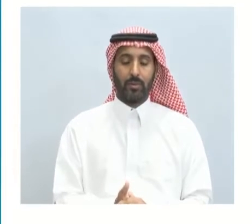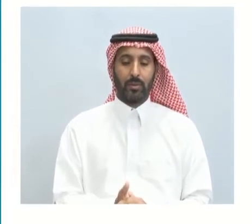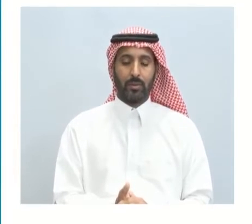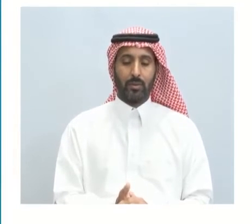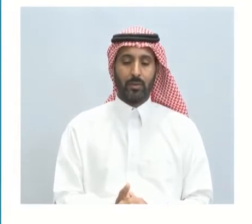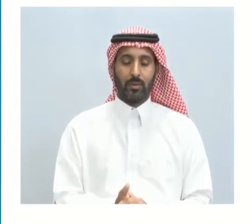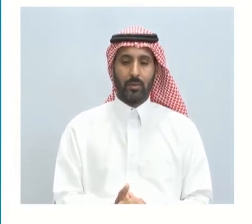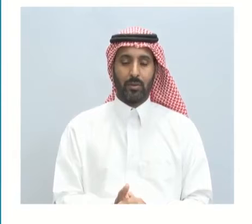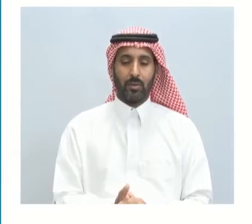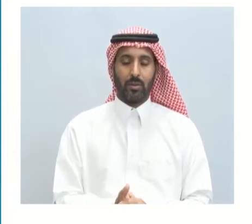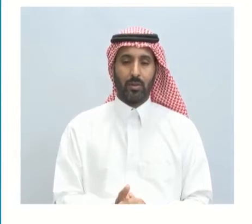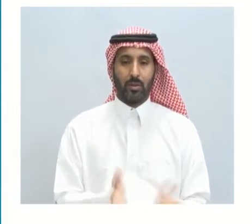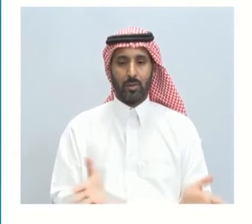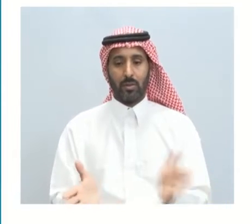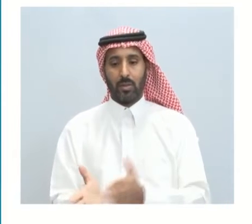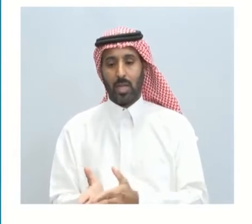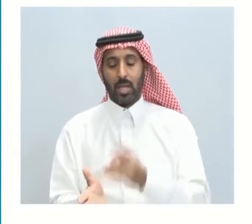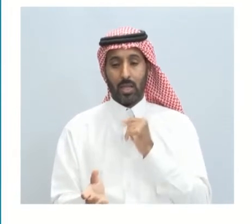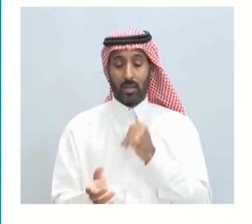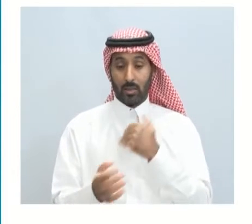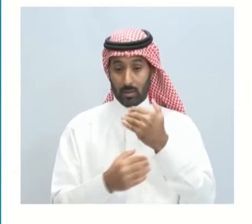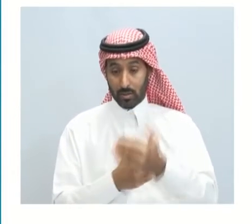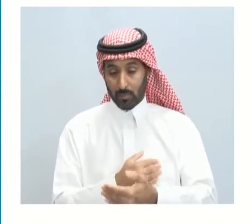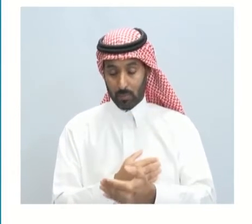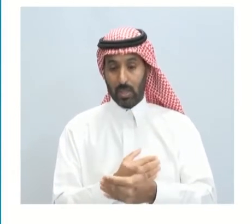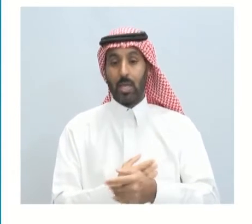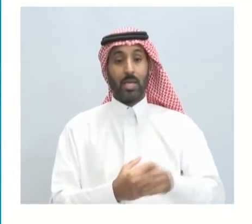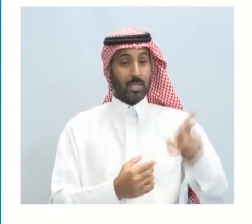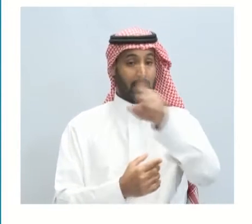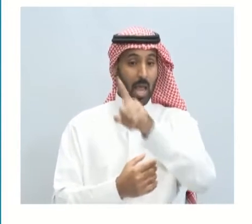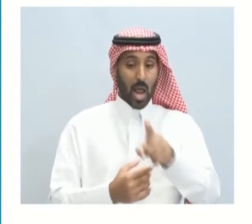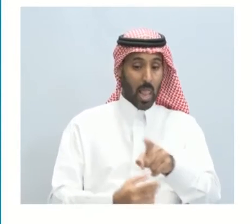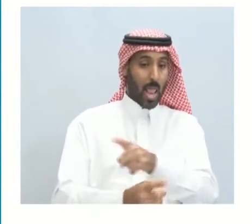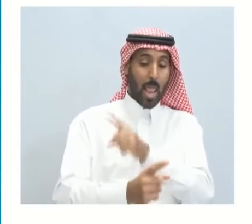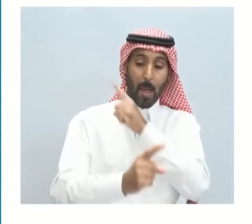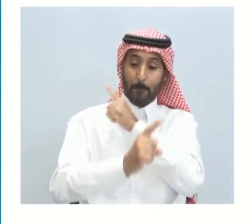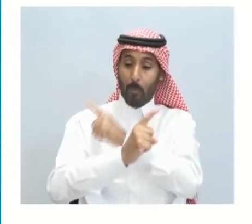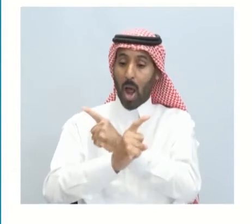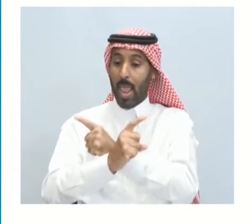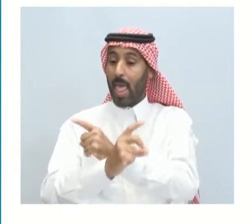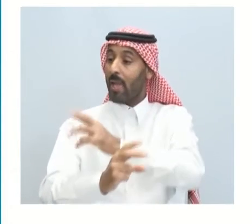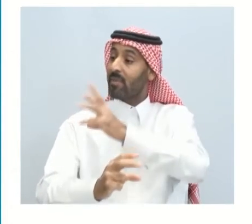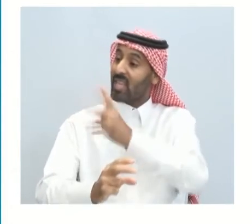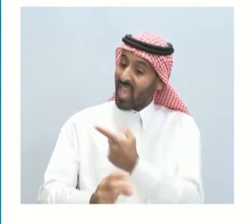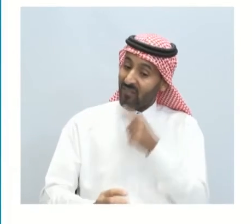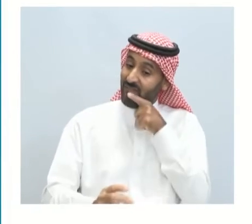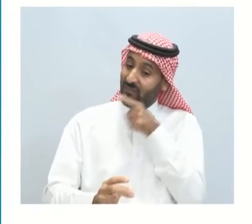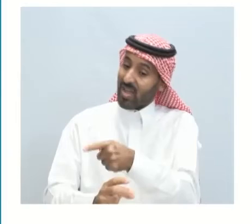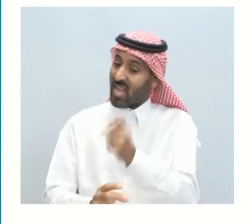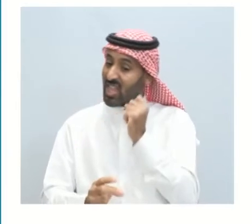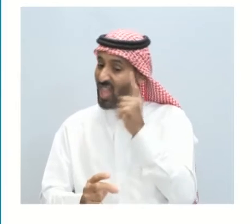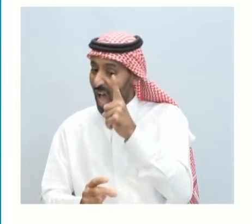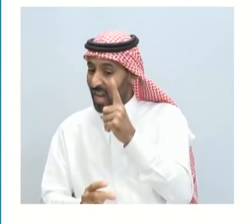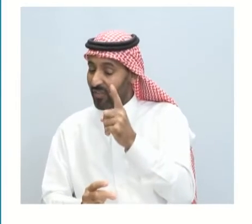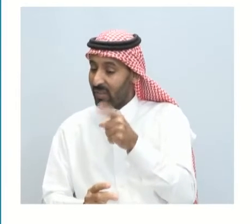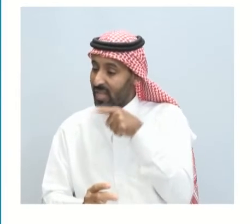الجاذبيه ايضا استكمل في القصه سال المعلم كيف تعرف يا احمد ما تحتاج الى